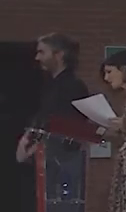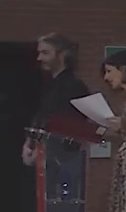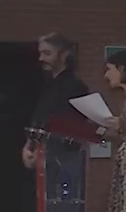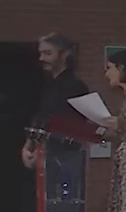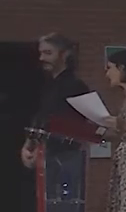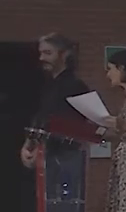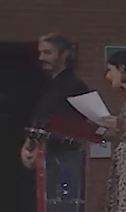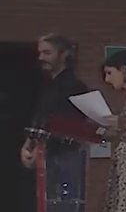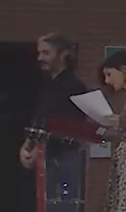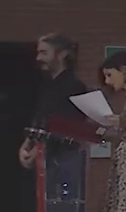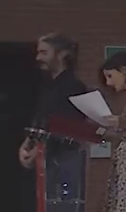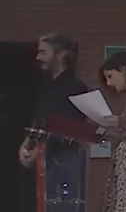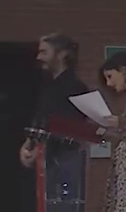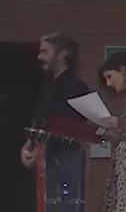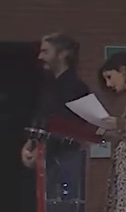Bruno Cano i Cervero.